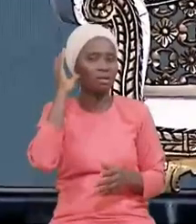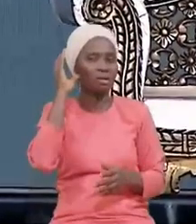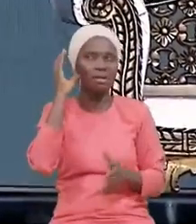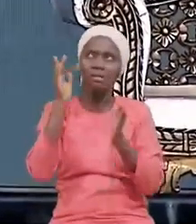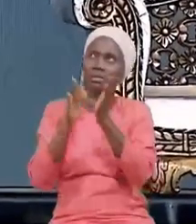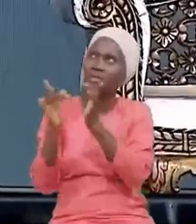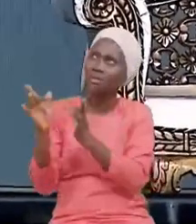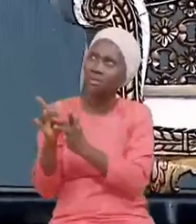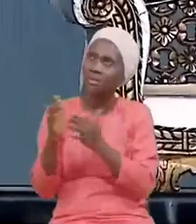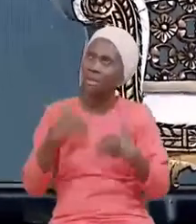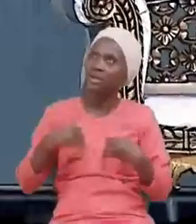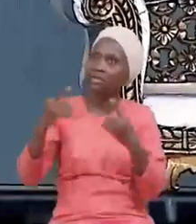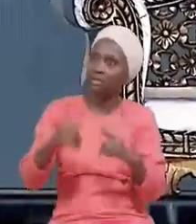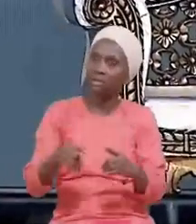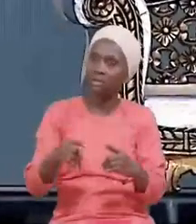Jésus est venu.